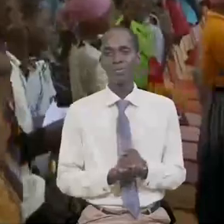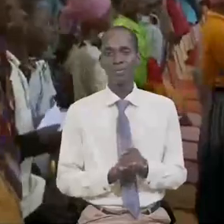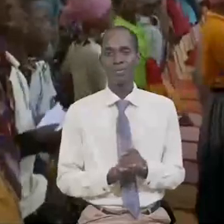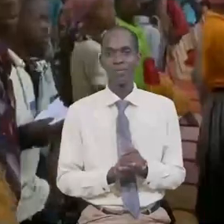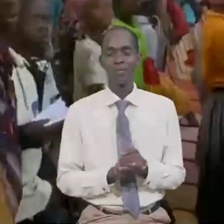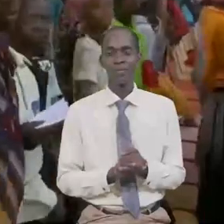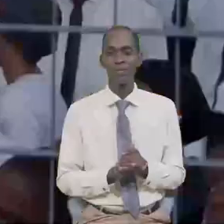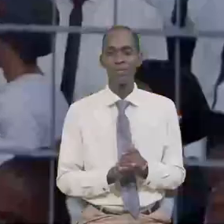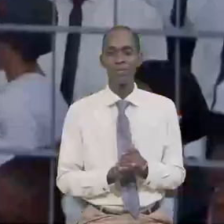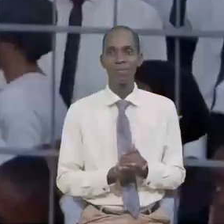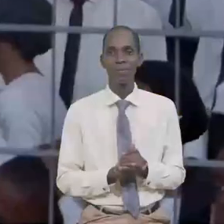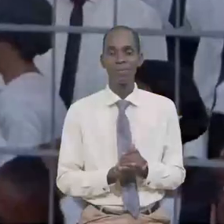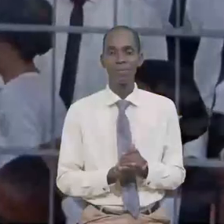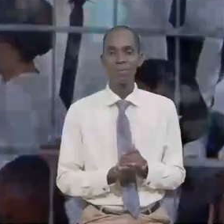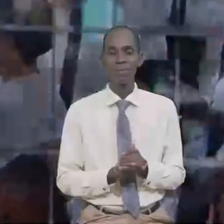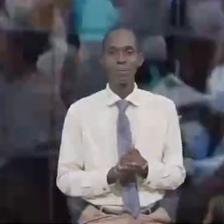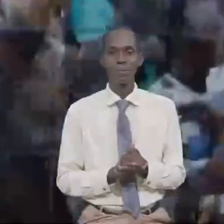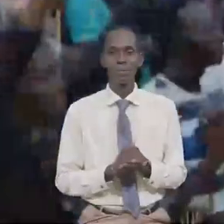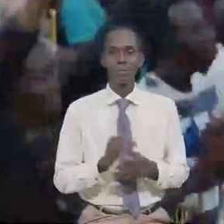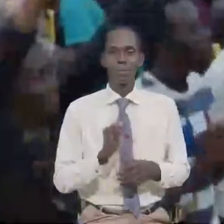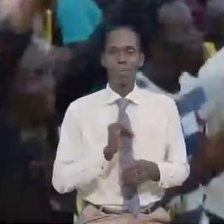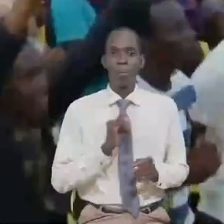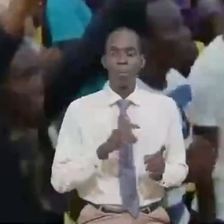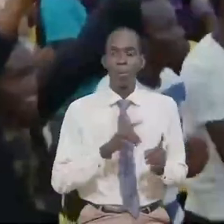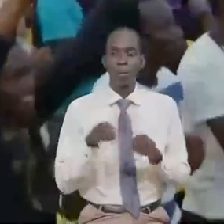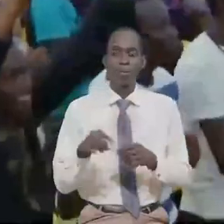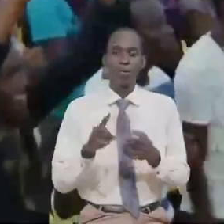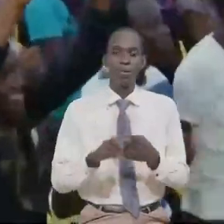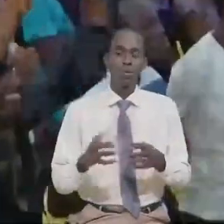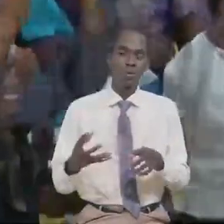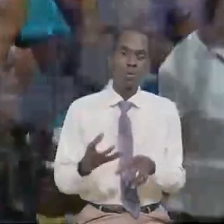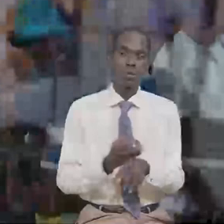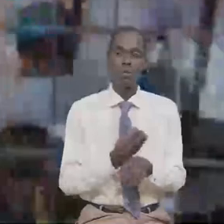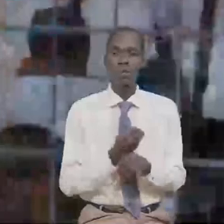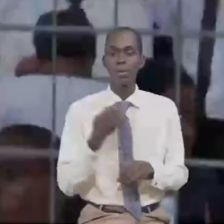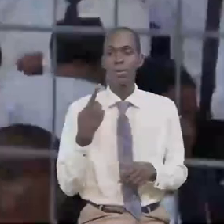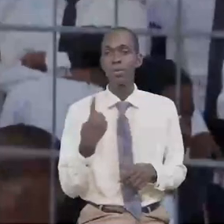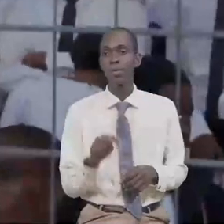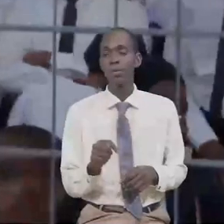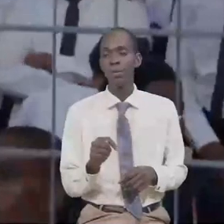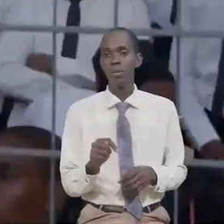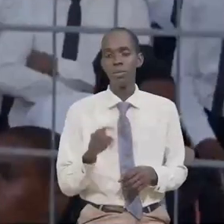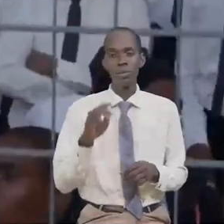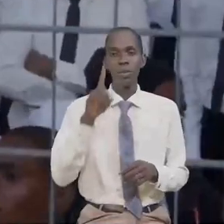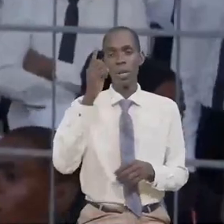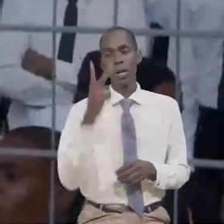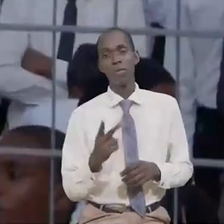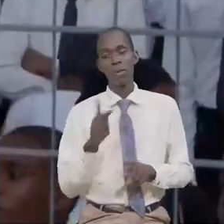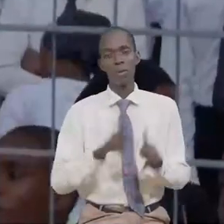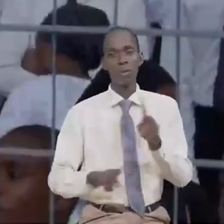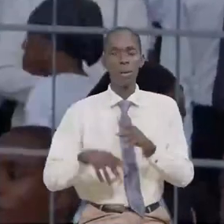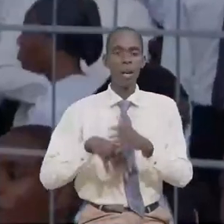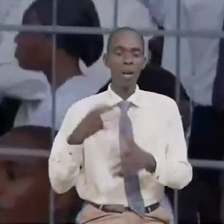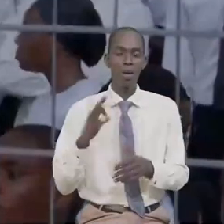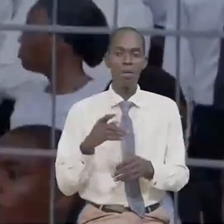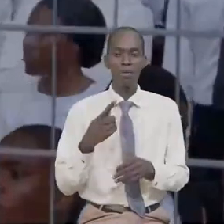je viens pour prendre les médiocres et les sorties de la fosse de l'échec